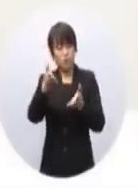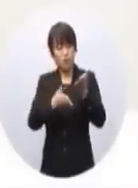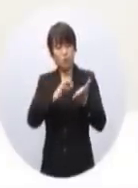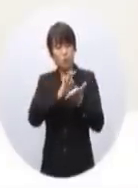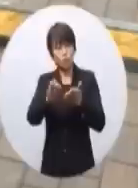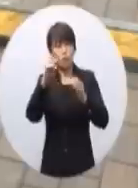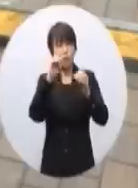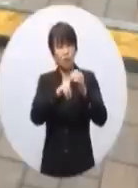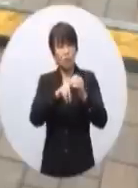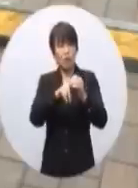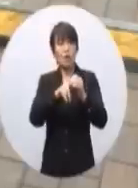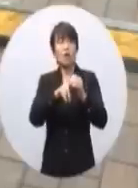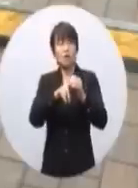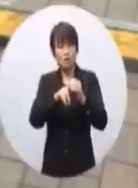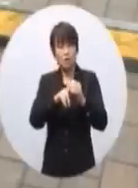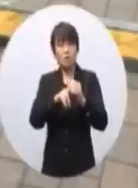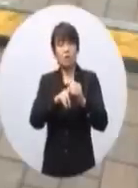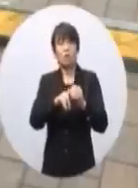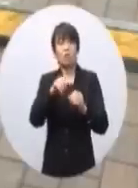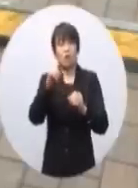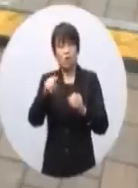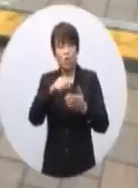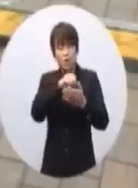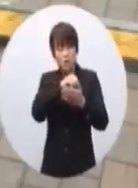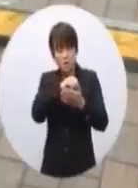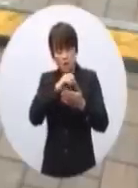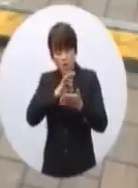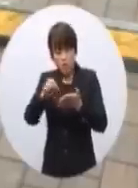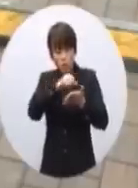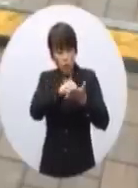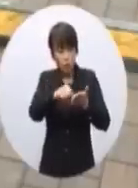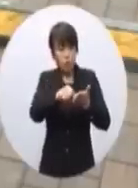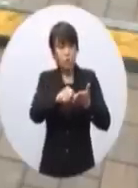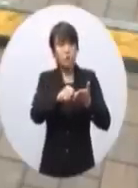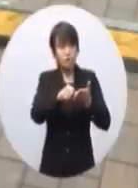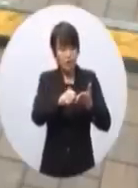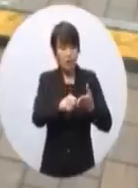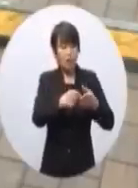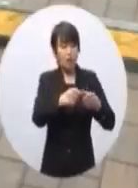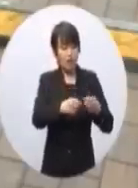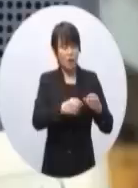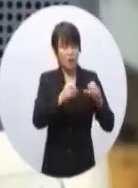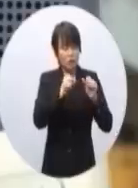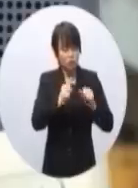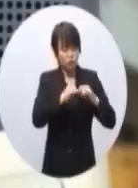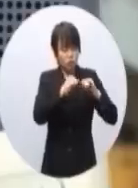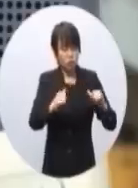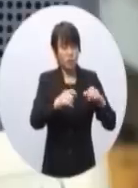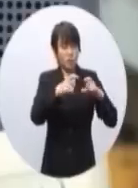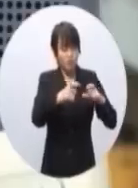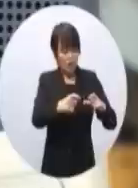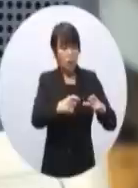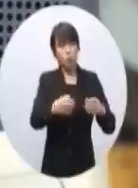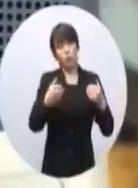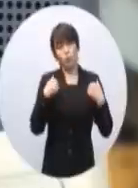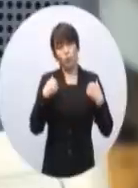するためには、コンビニ交付サービスの利用登録をした住民基本台帳カードが必要になるということです